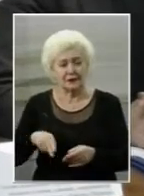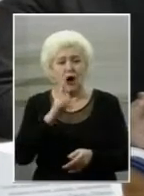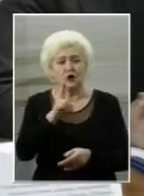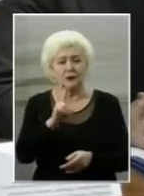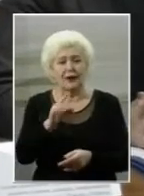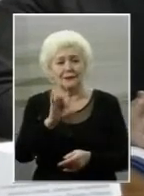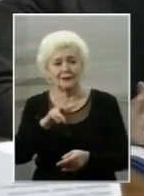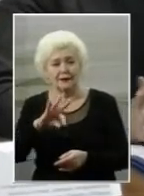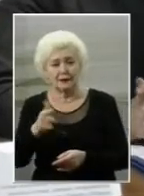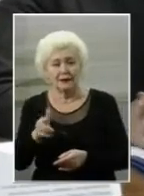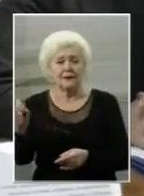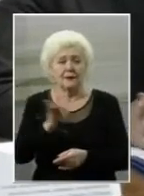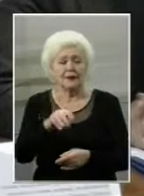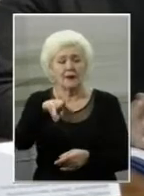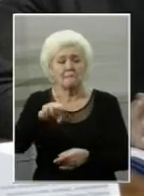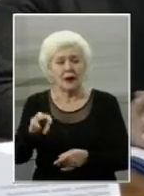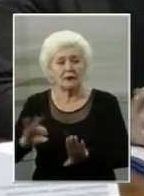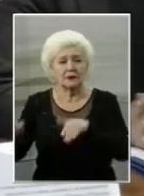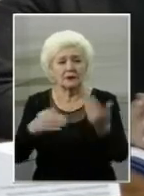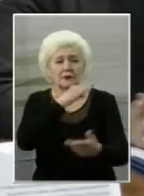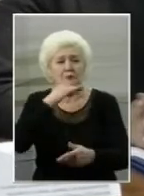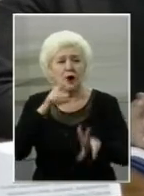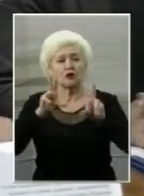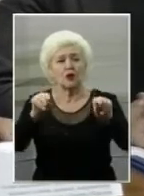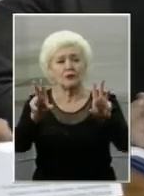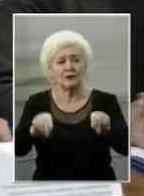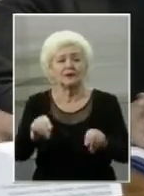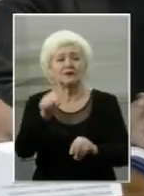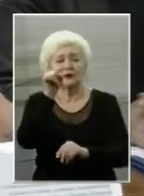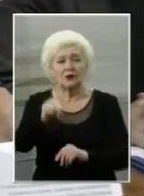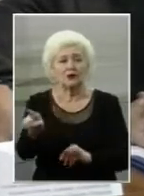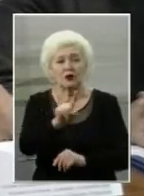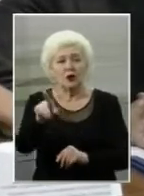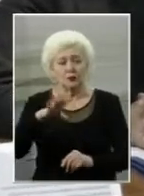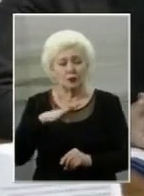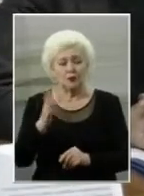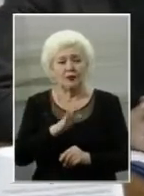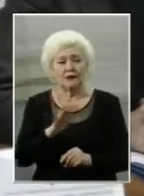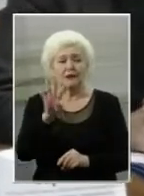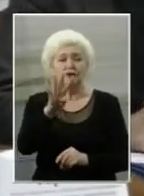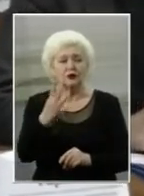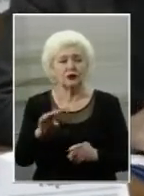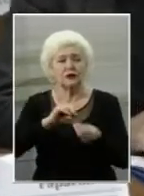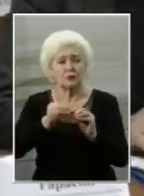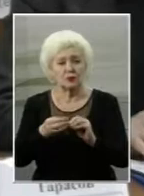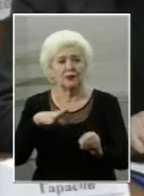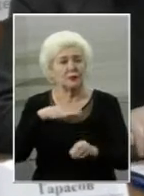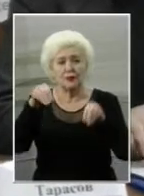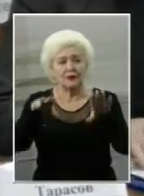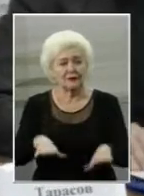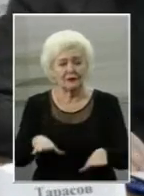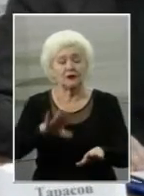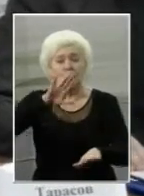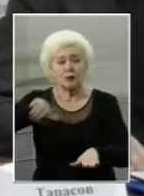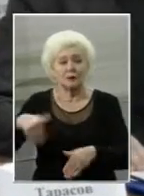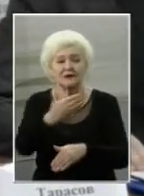Корнецький. І те, що мер дав багато обіцянок на тому ж мітингу, що буде проїзд по 4, вирішить проблему, але не вирішив. І після